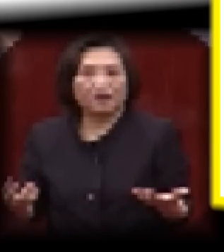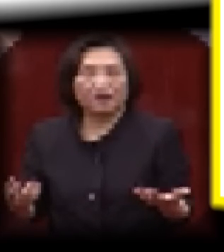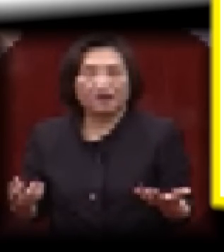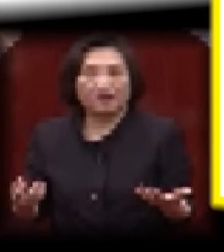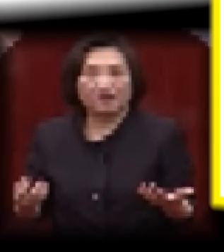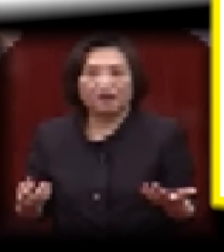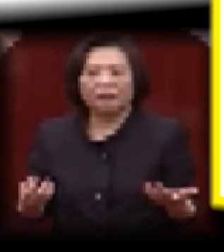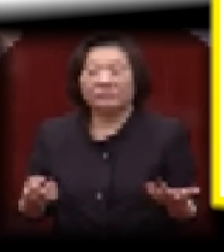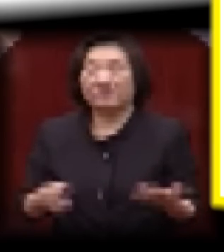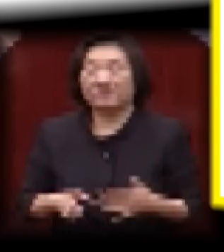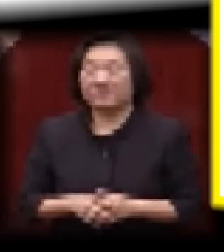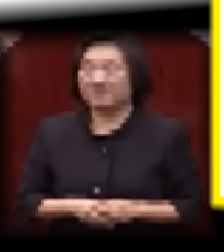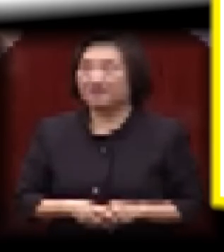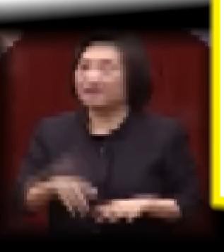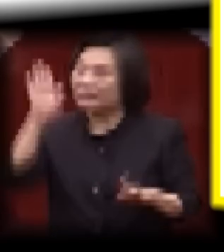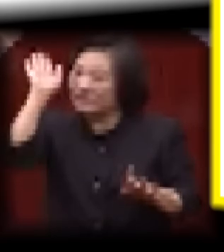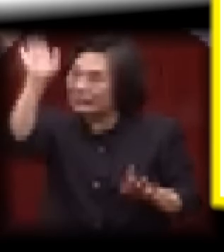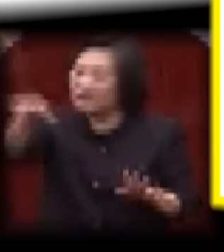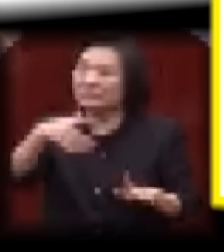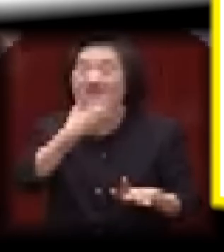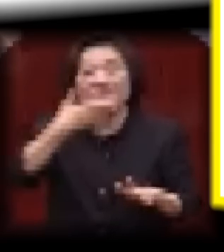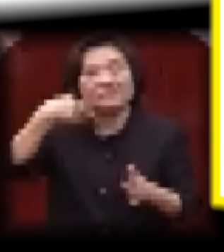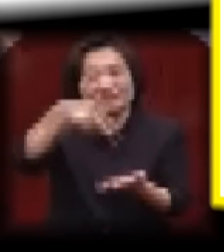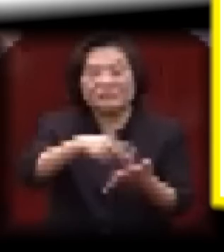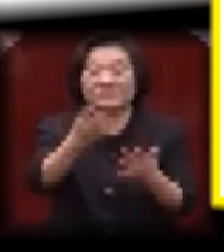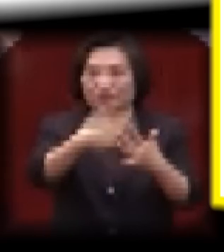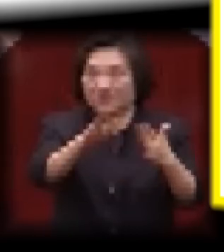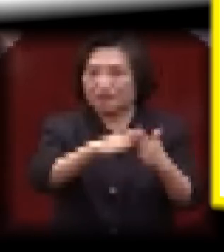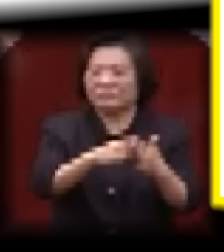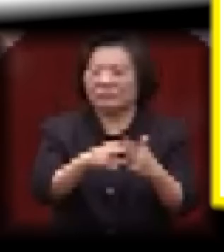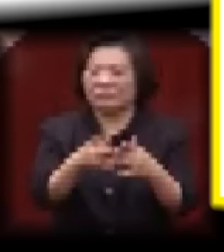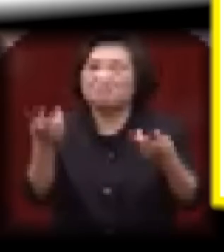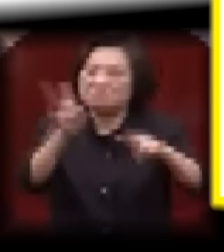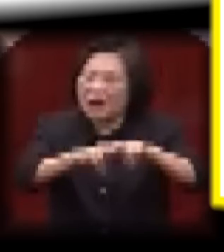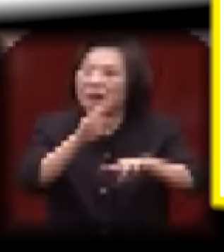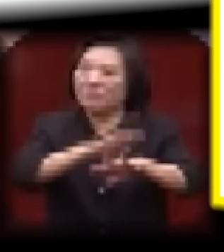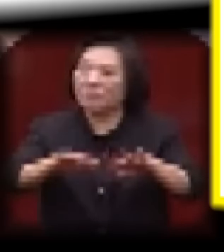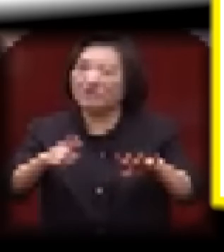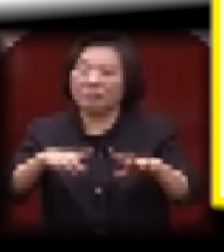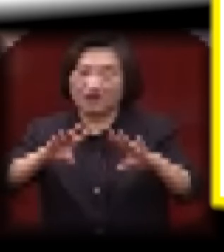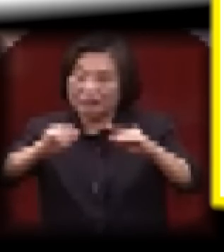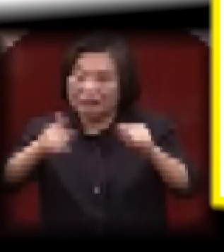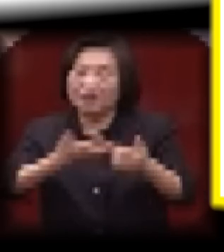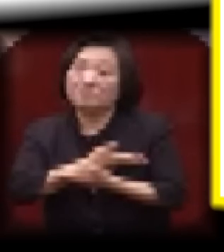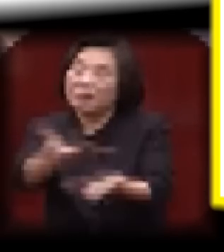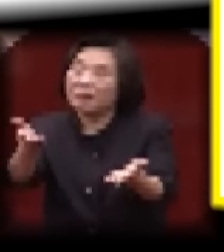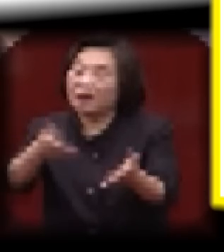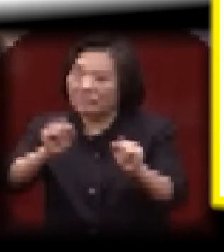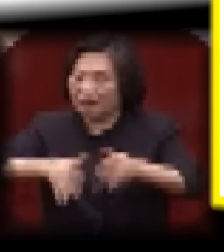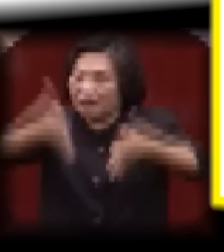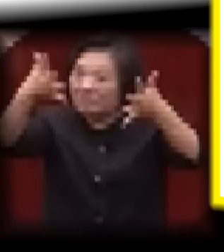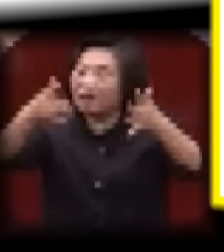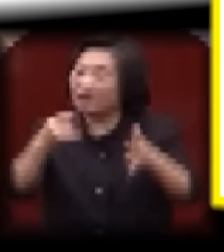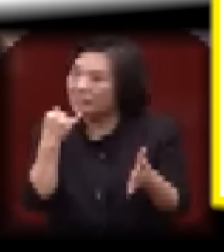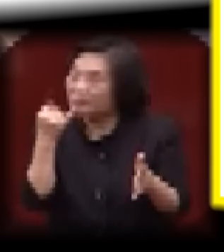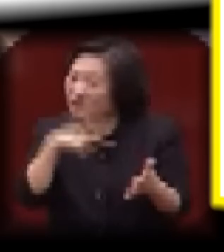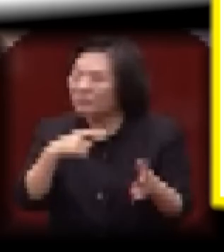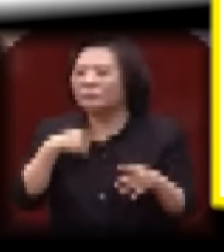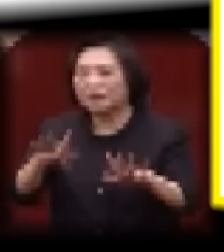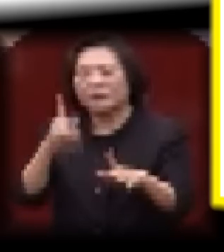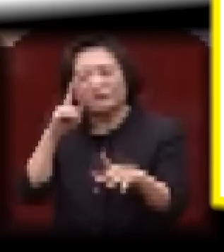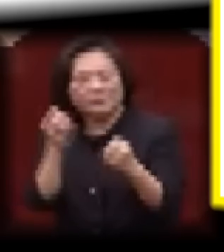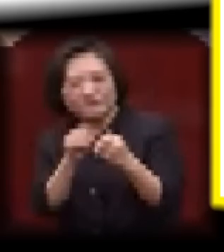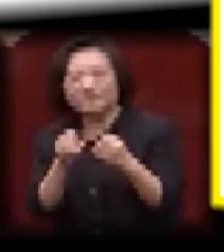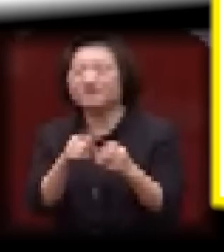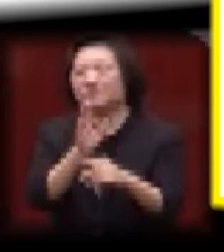校地，所以将来这个私立学校的校地要释出的时候，有没有可能？来做公共住宅，这个我们现在正在思考，你知